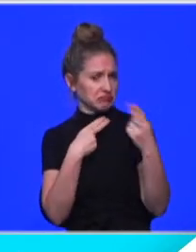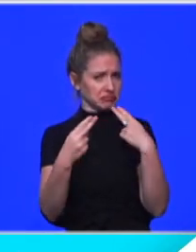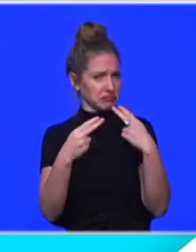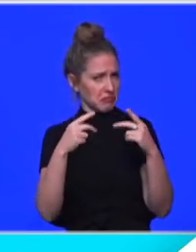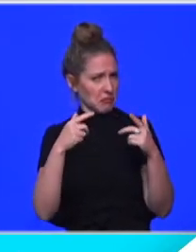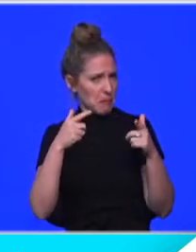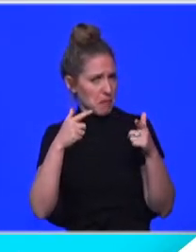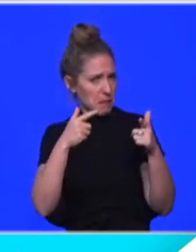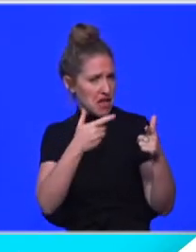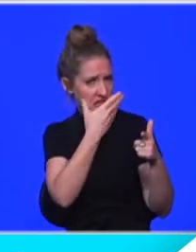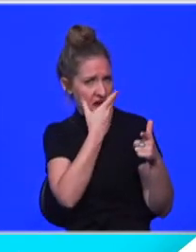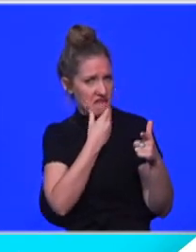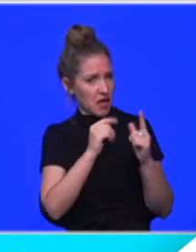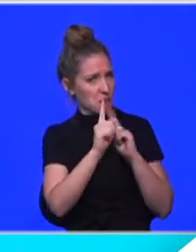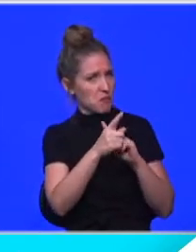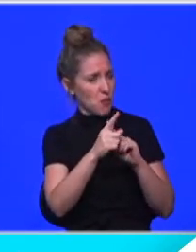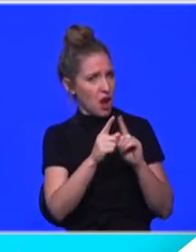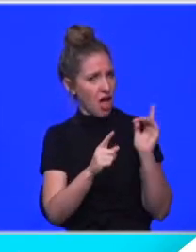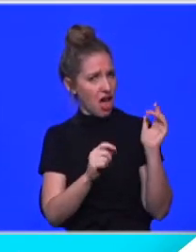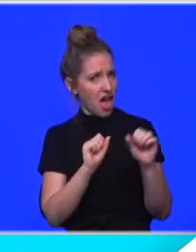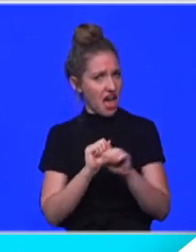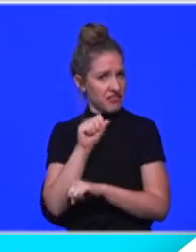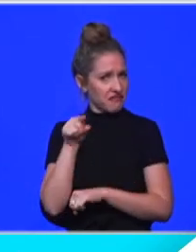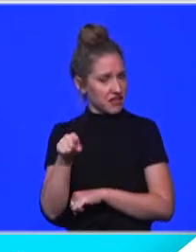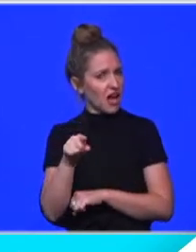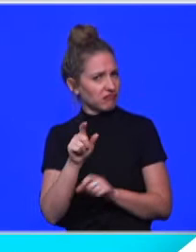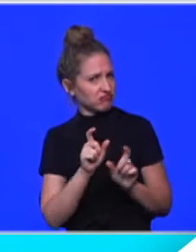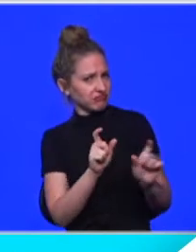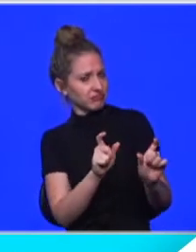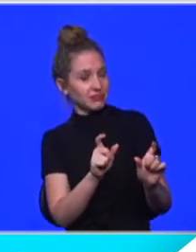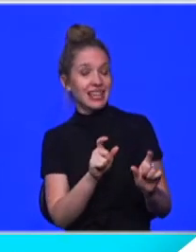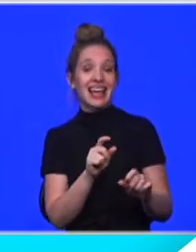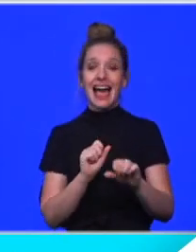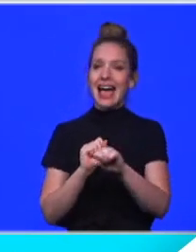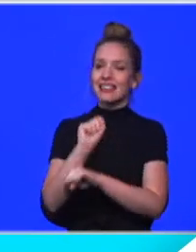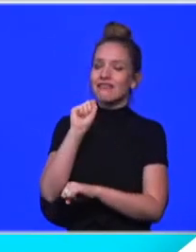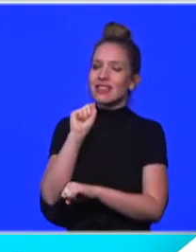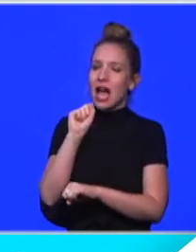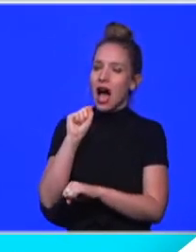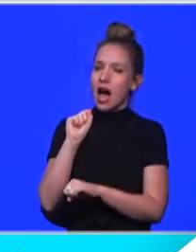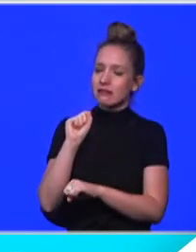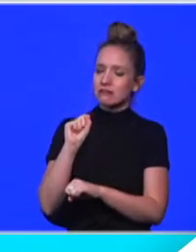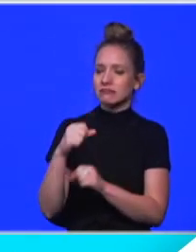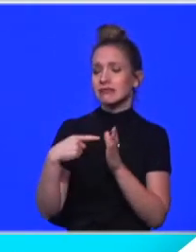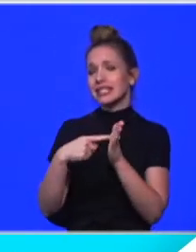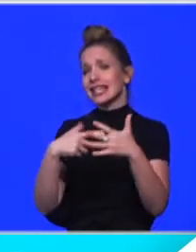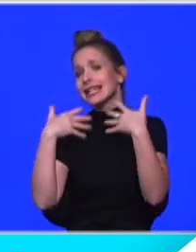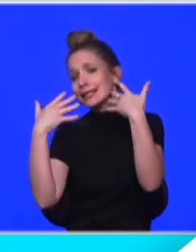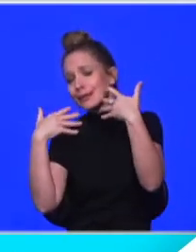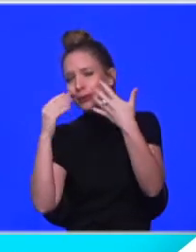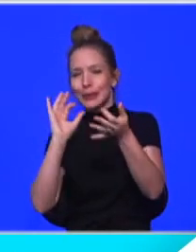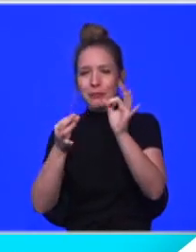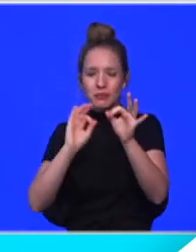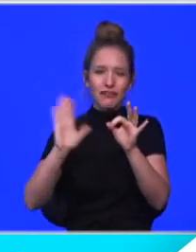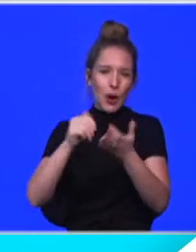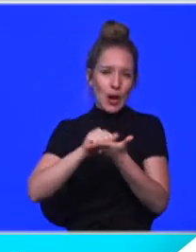את זה ככה, לתביעה. בעוד הם אומרים שבעוד שהתביעה מציגה איזשהו סיפור לבית המשפט ולכל